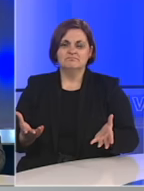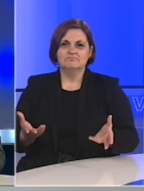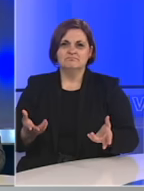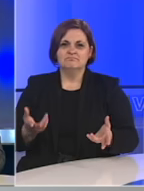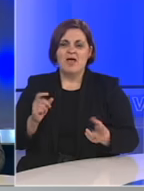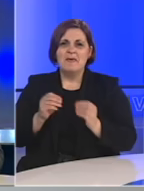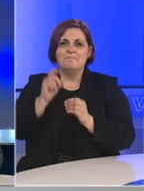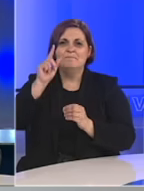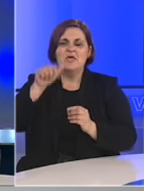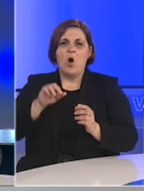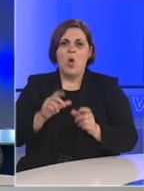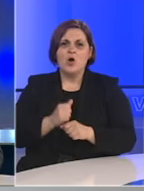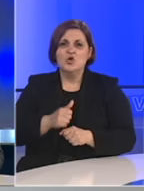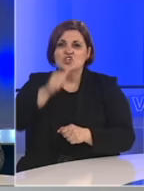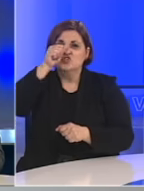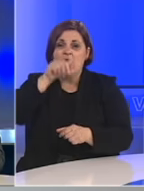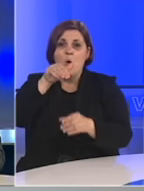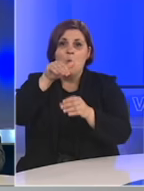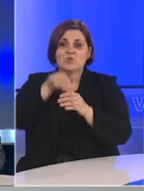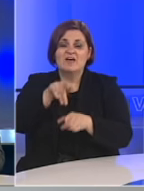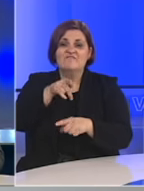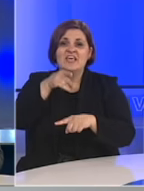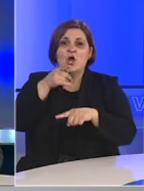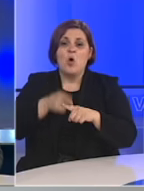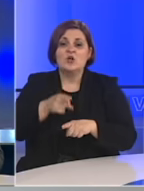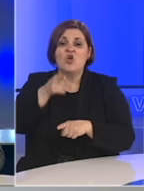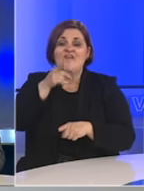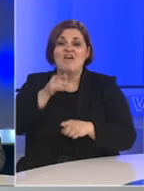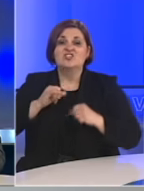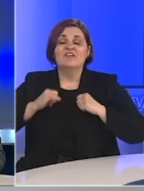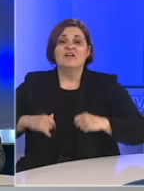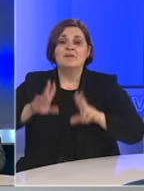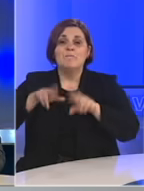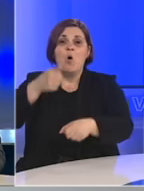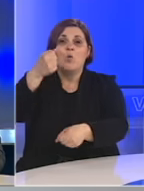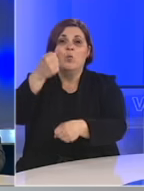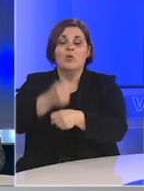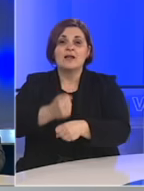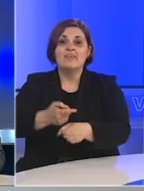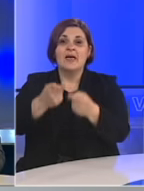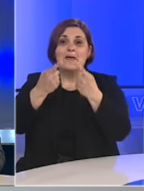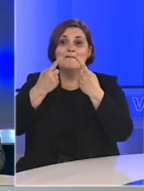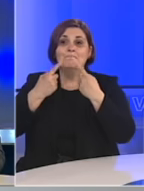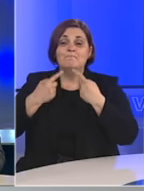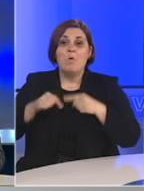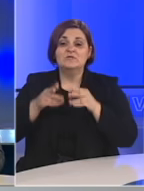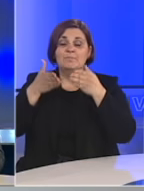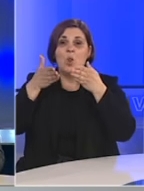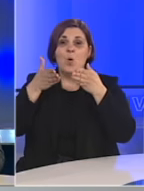na časovima biologije. Šta to konkretno biolozi mogu raditi posebno u ovim